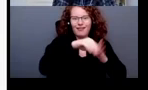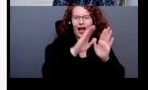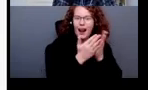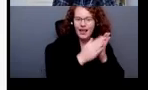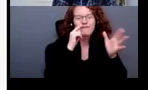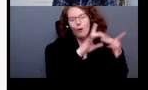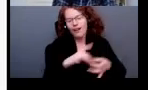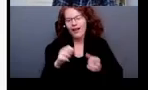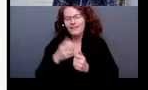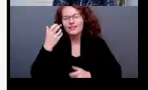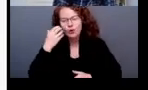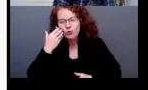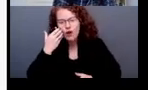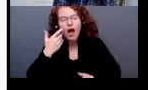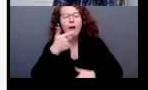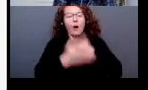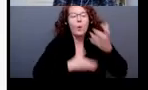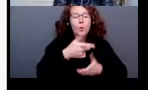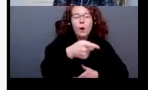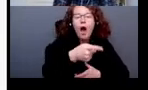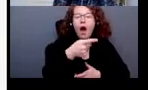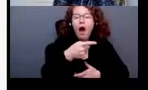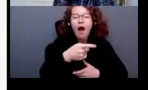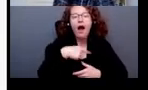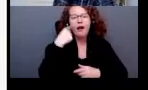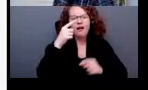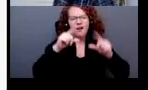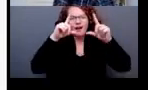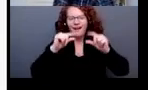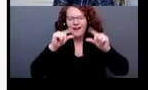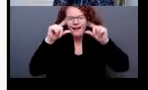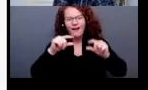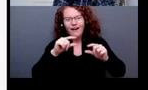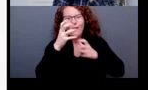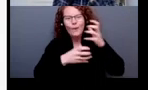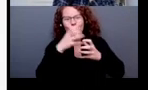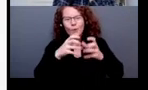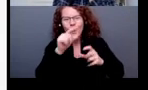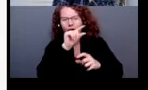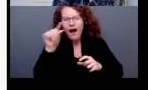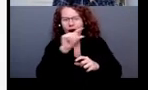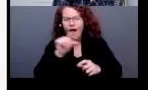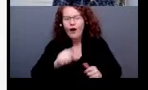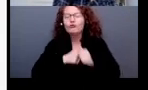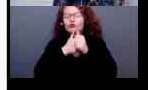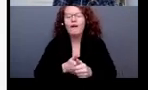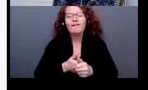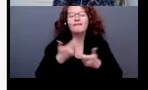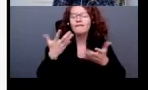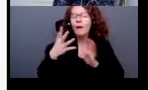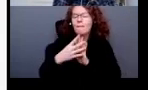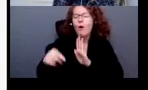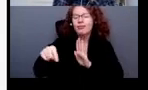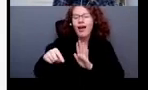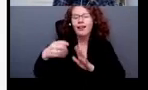ce sont, vous les avez peut-être reconnues, les polices de caractère des marques de téléphone intelligent. Donc, il y